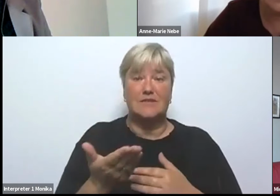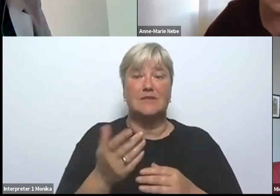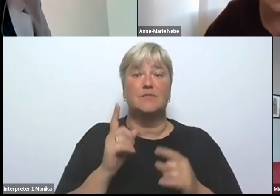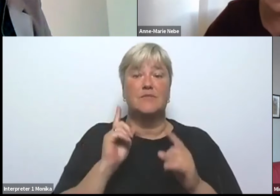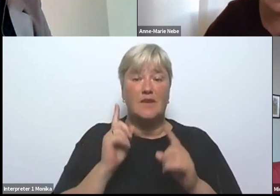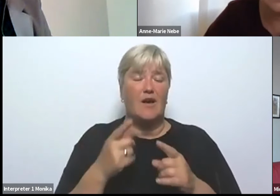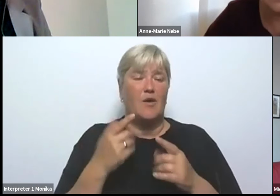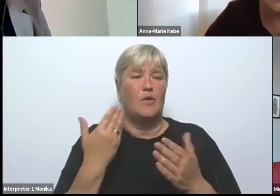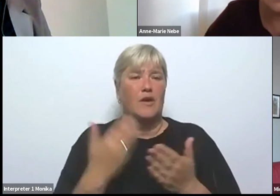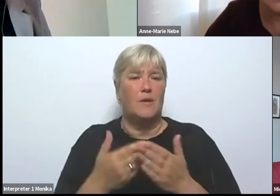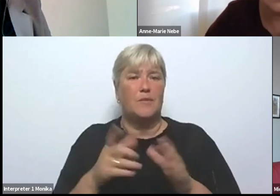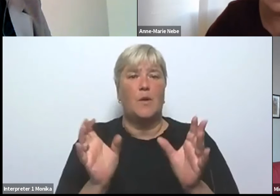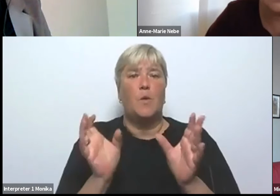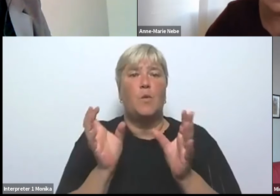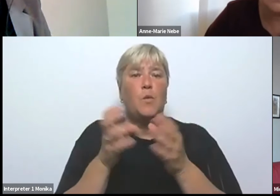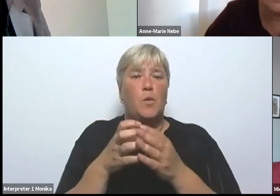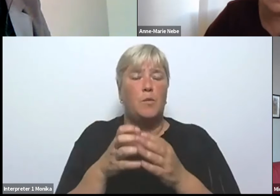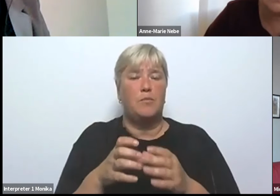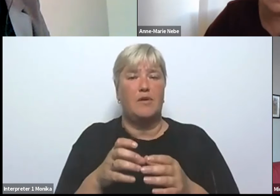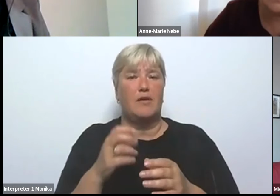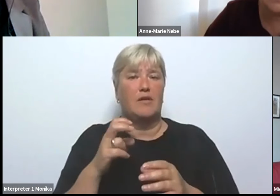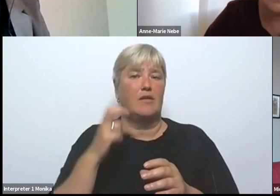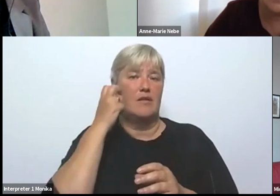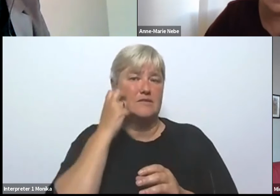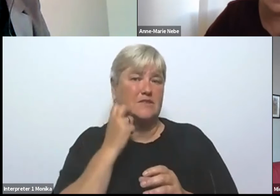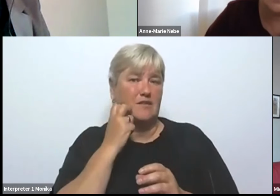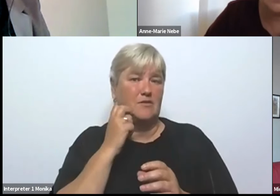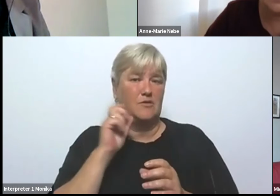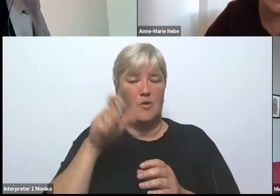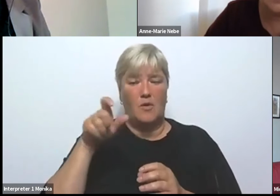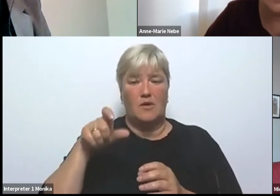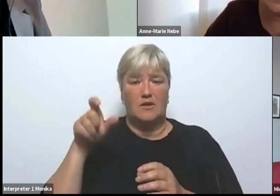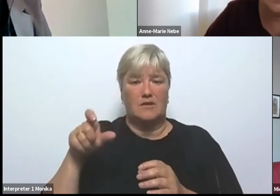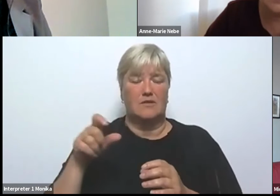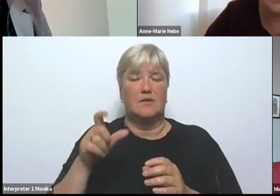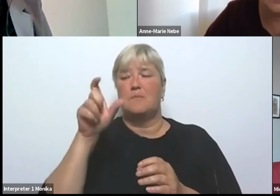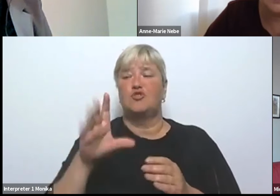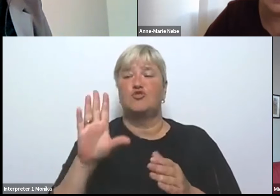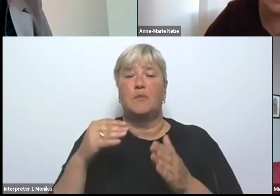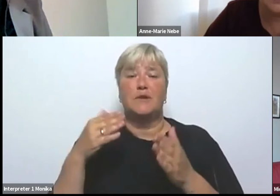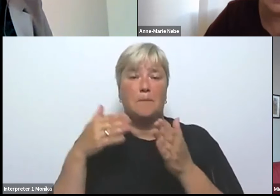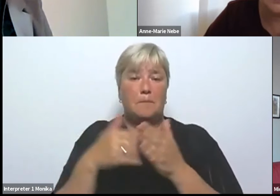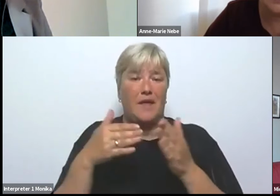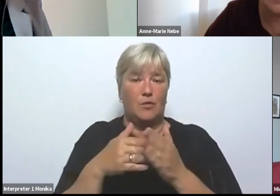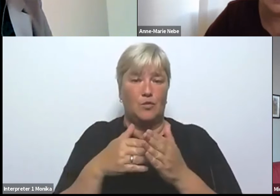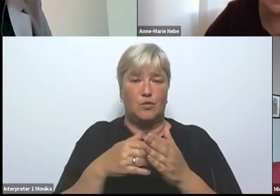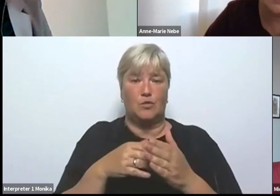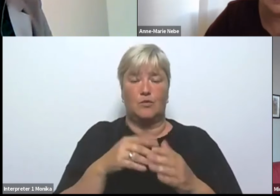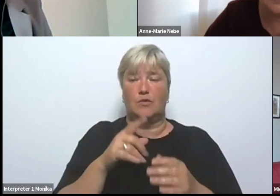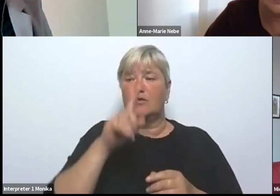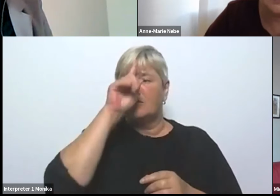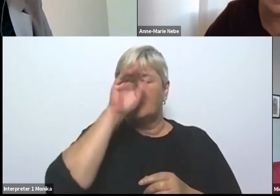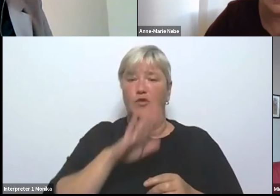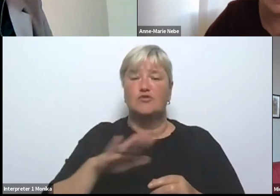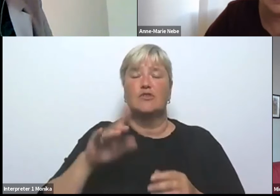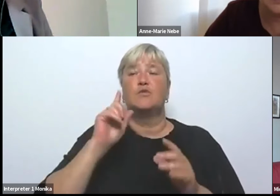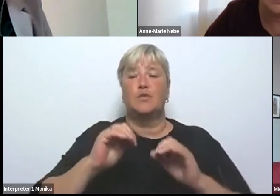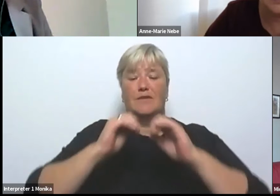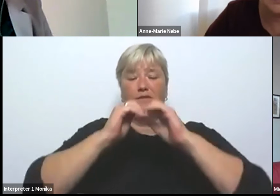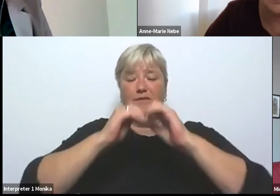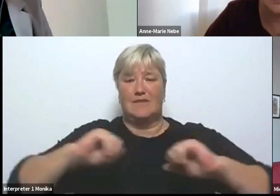nachzeigen, gerade in der Gruppe ältere Menschen und Menschen mit Behinderungen. Das ist eigentlich in Deutschland nur eine Trennung durch Sozialgesetzbücher. Das eine